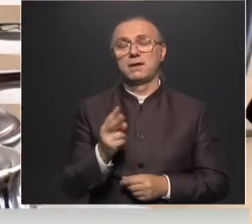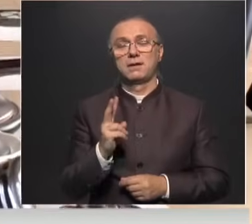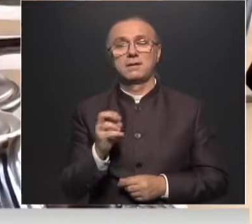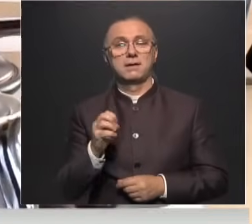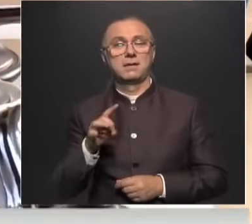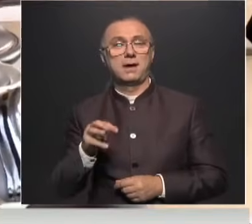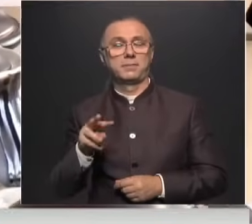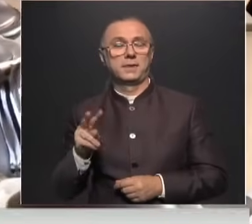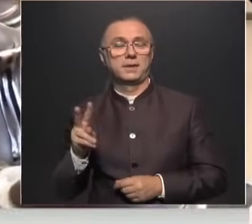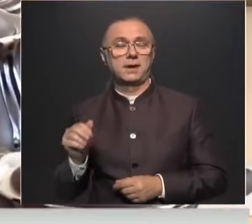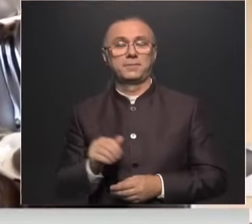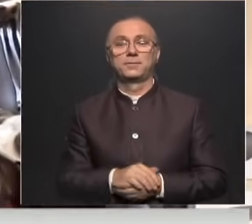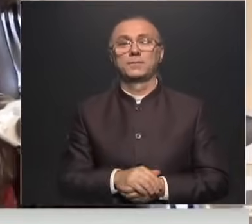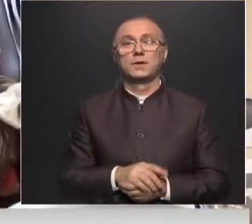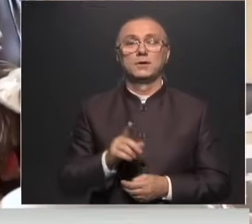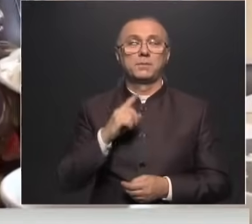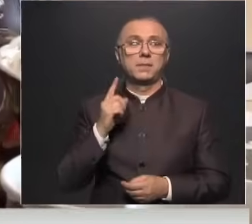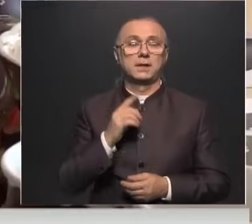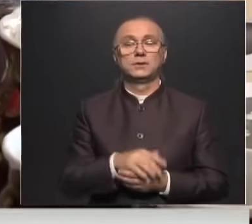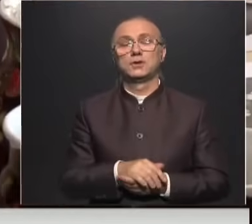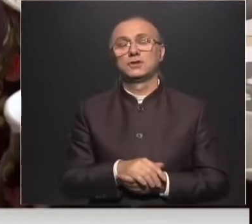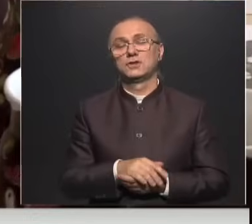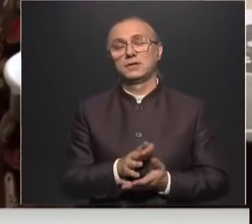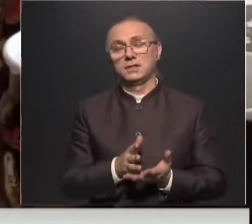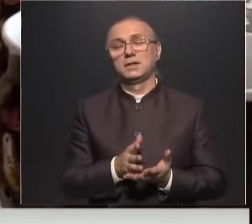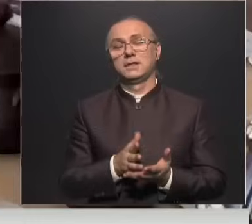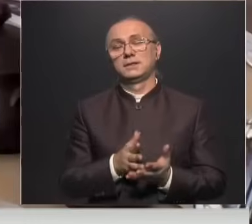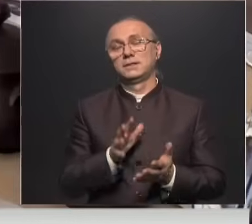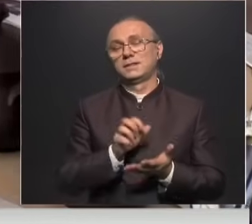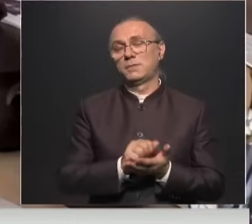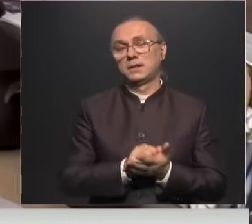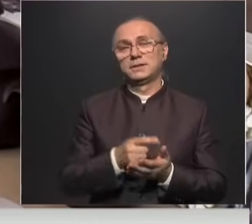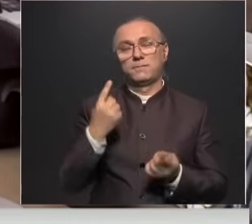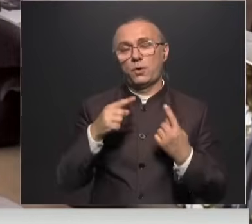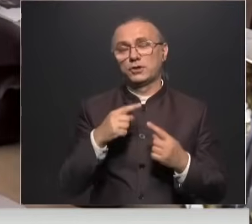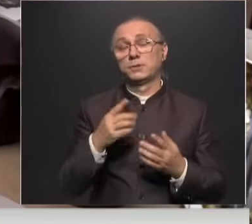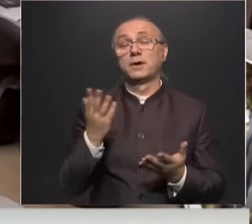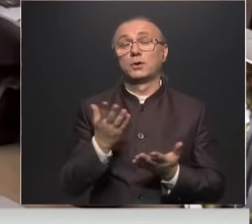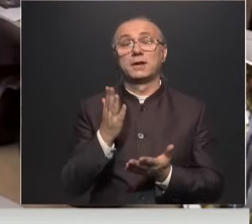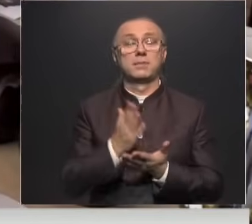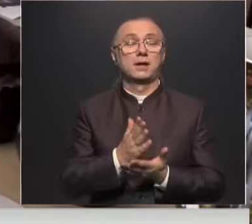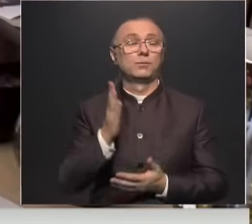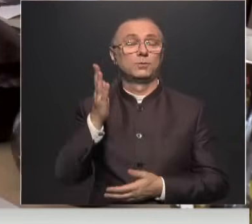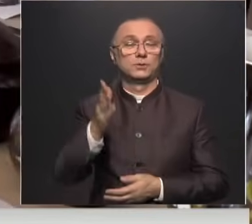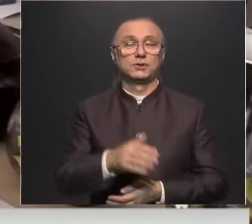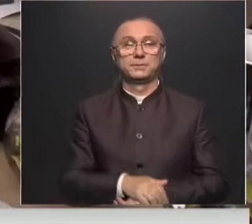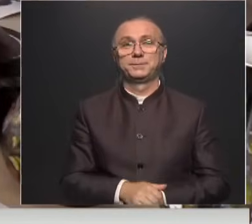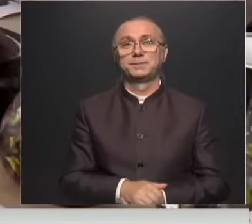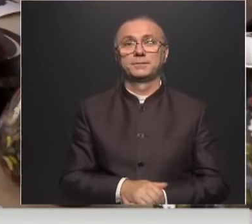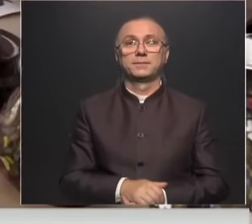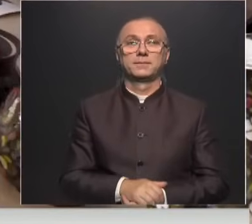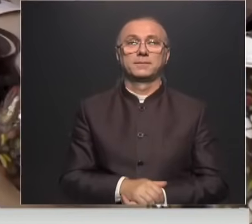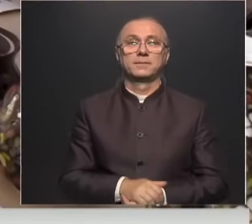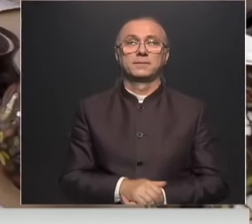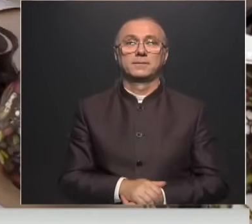молодежь была вовлечена в творчество, которое имеет будущее. Мне кажется, это очень нежное, очень